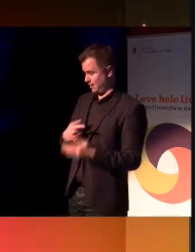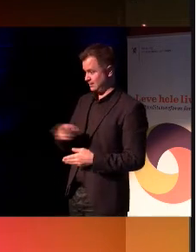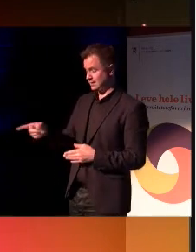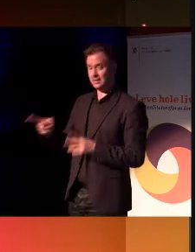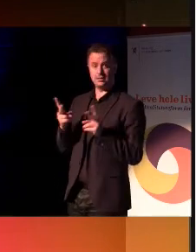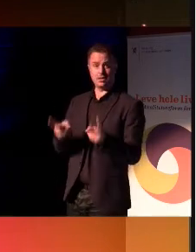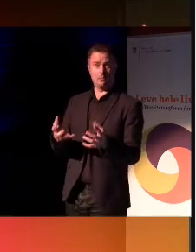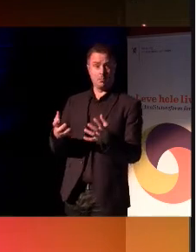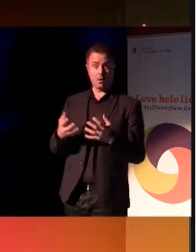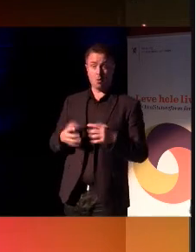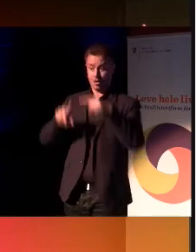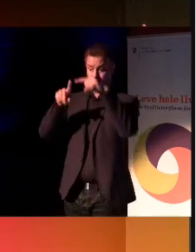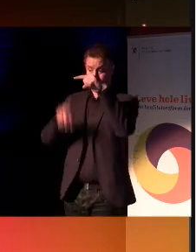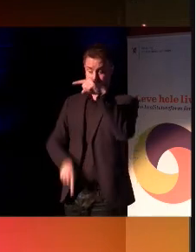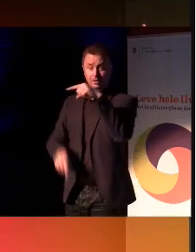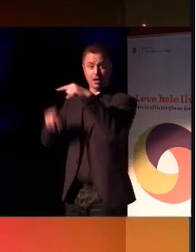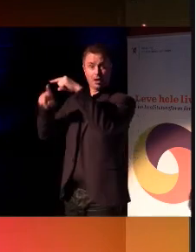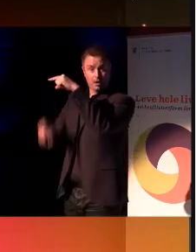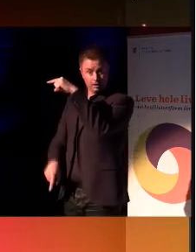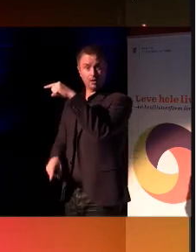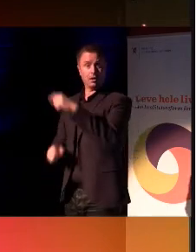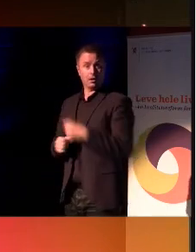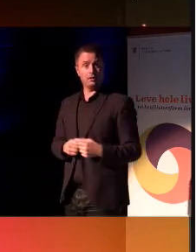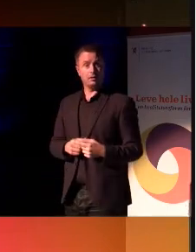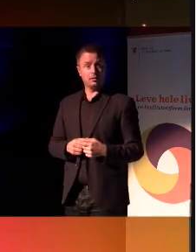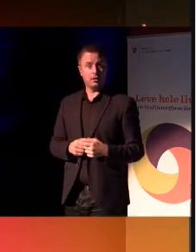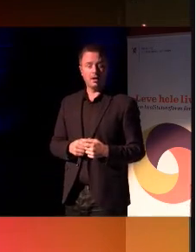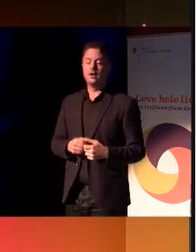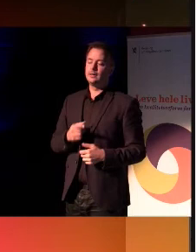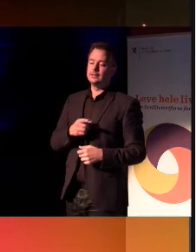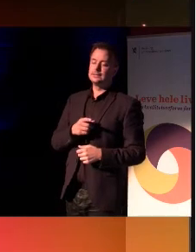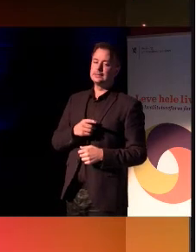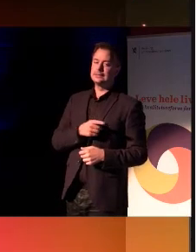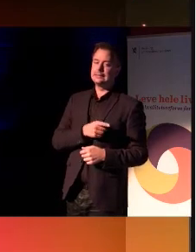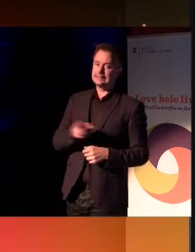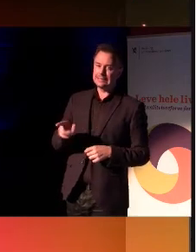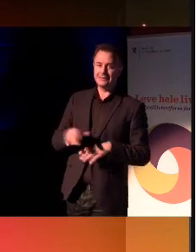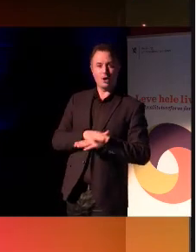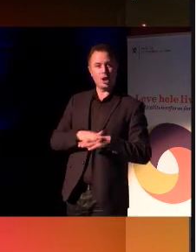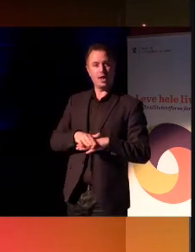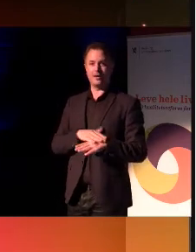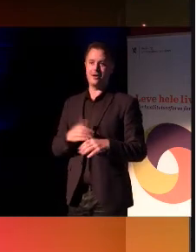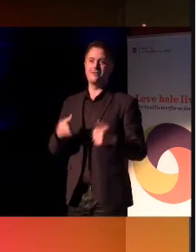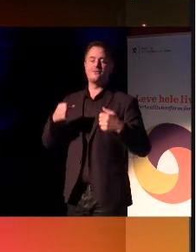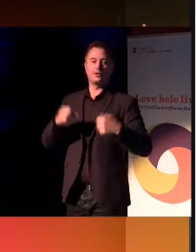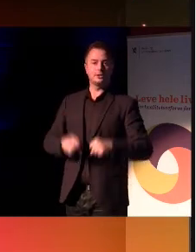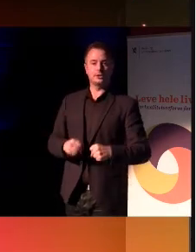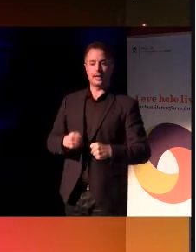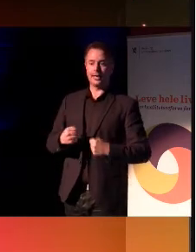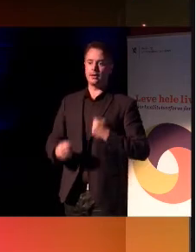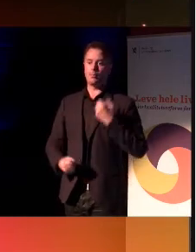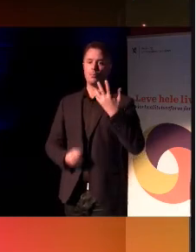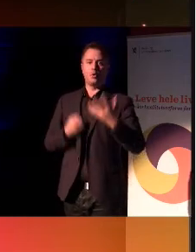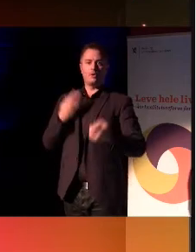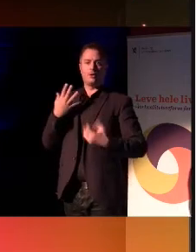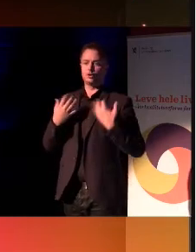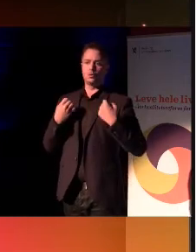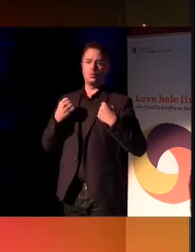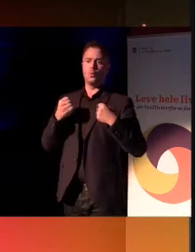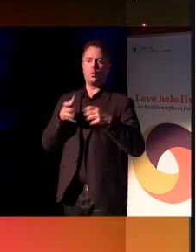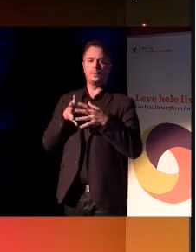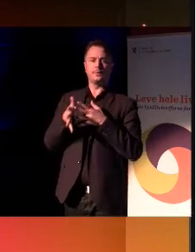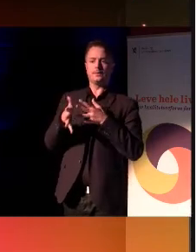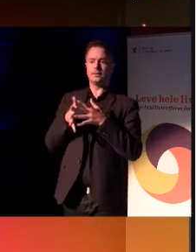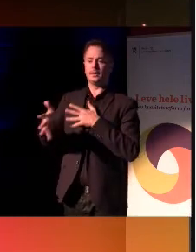Og de ansatte også det var veldig, de opplevde det da som utfordrende å opprettholde et pågangsmot når det var mange oppgaver som